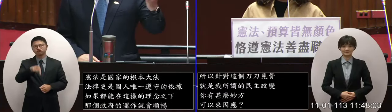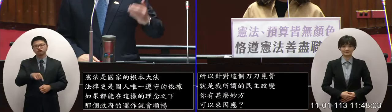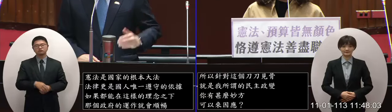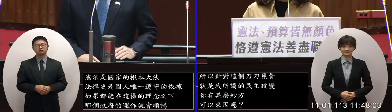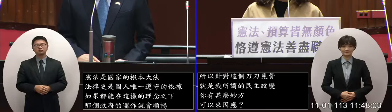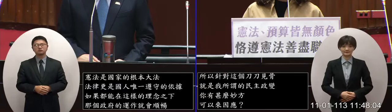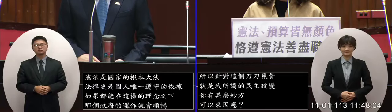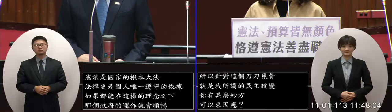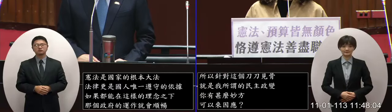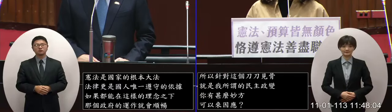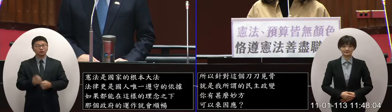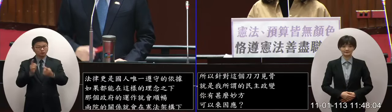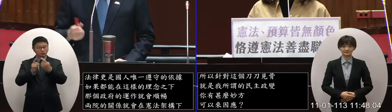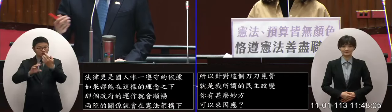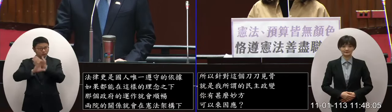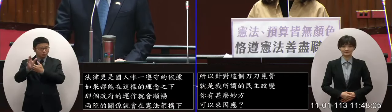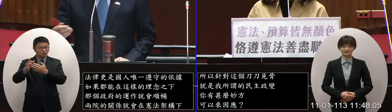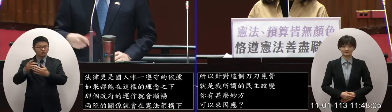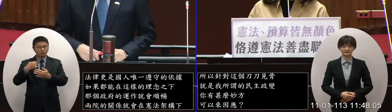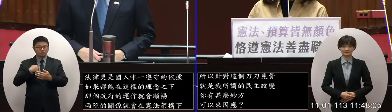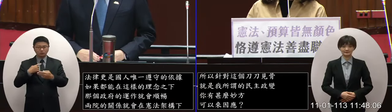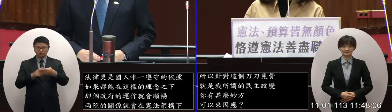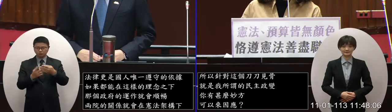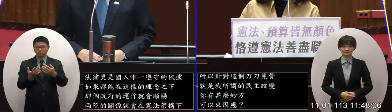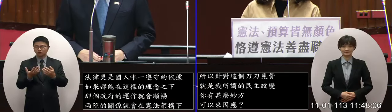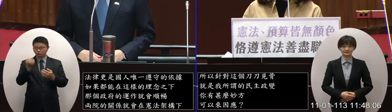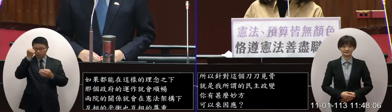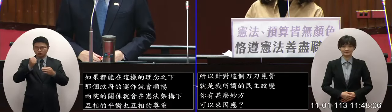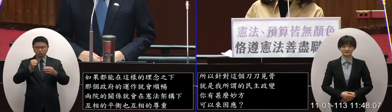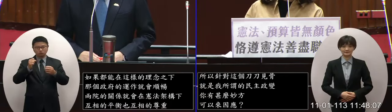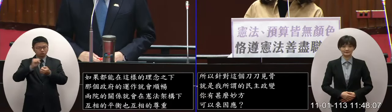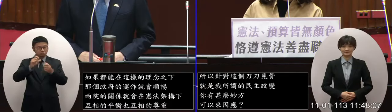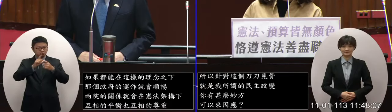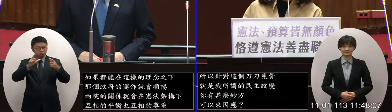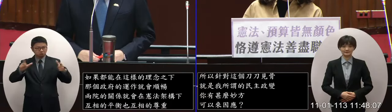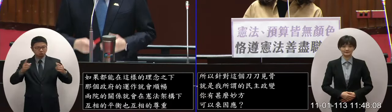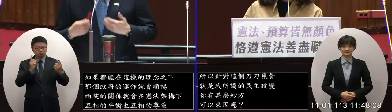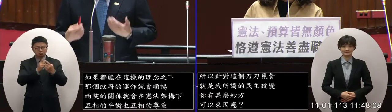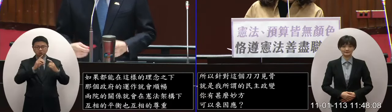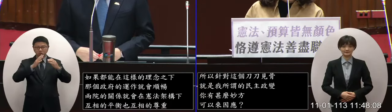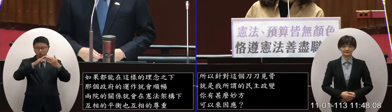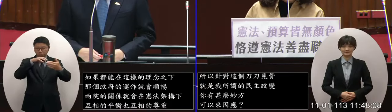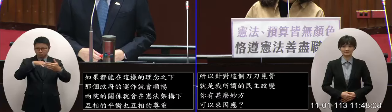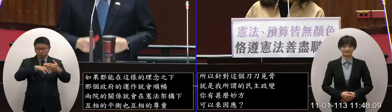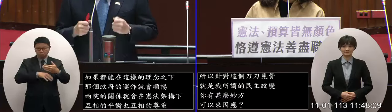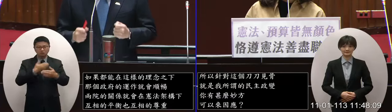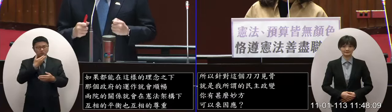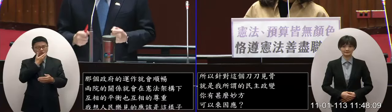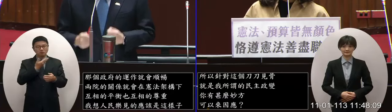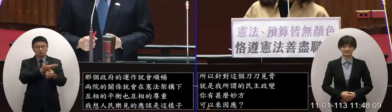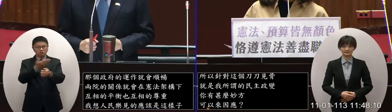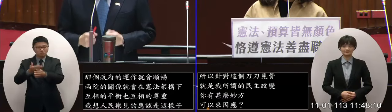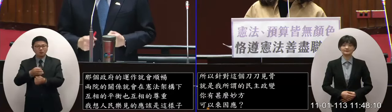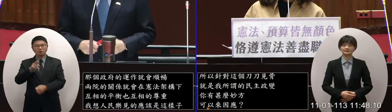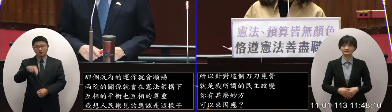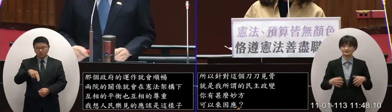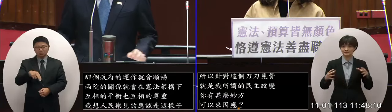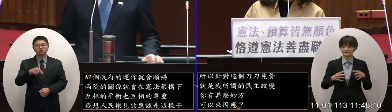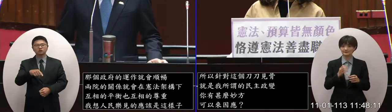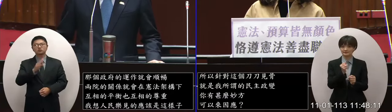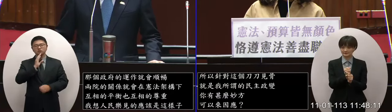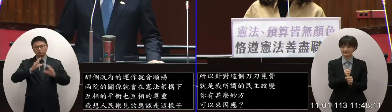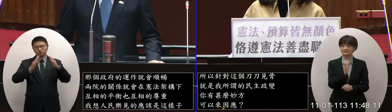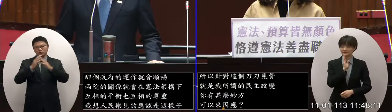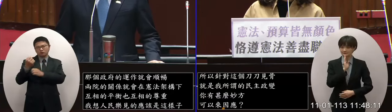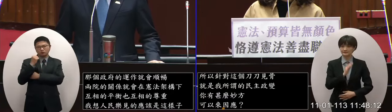对外可以伸展国家的主权，对内可以透过很多福国利民的法案来增进人民的福利，这才是未来国